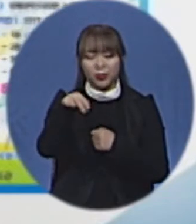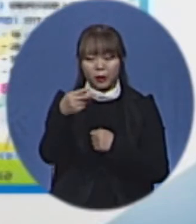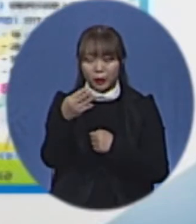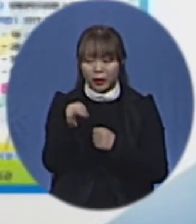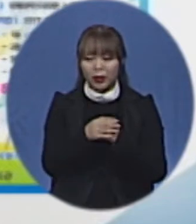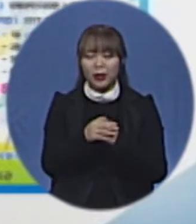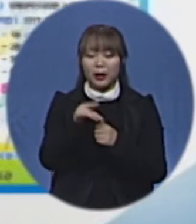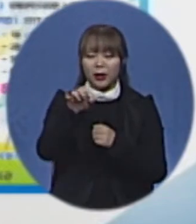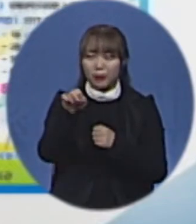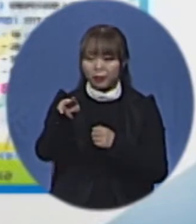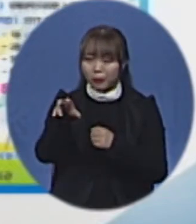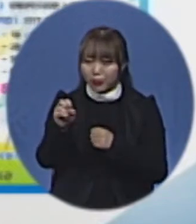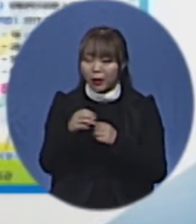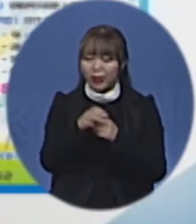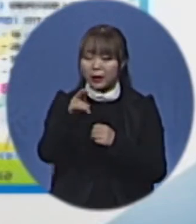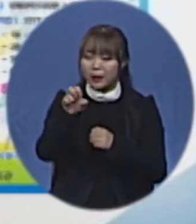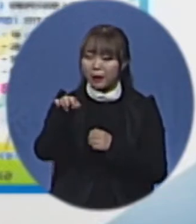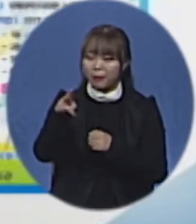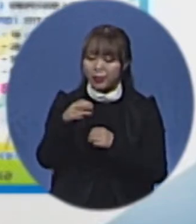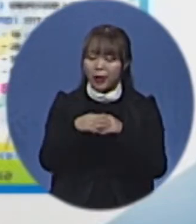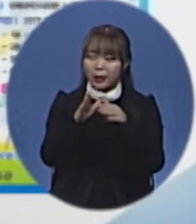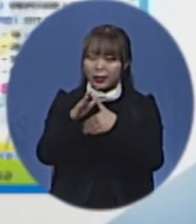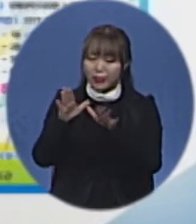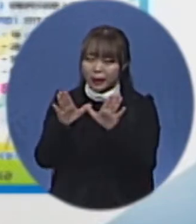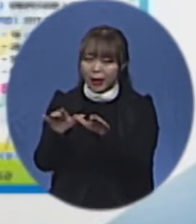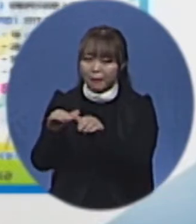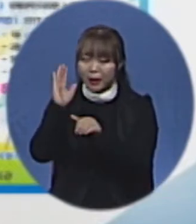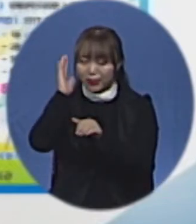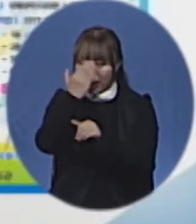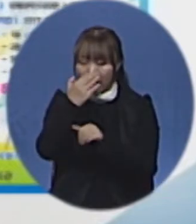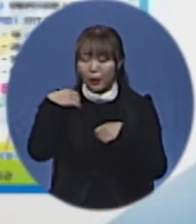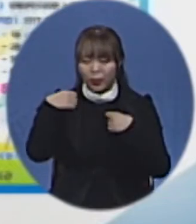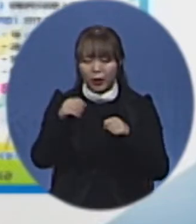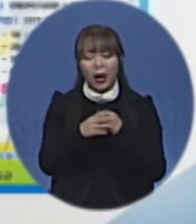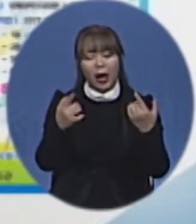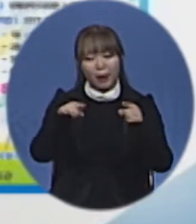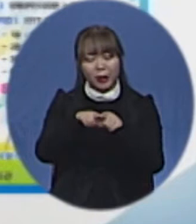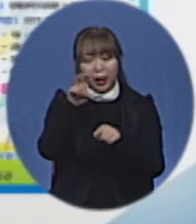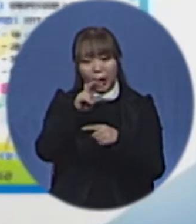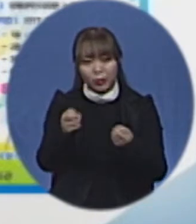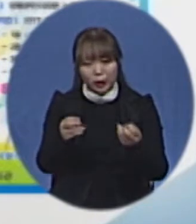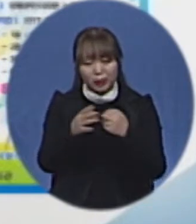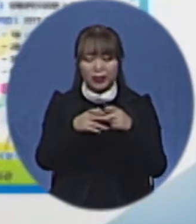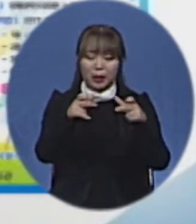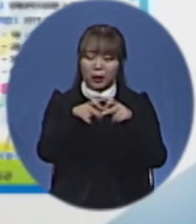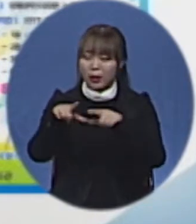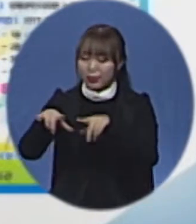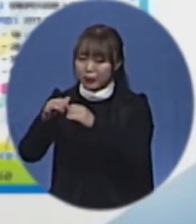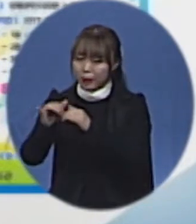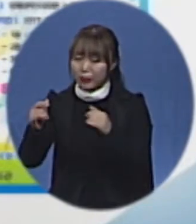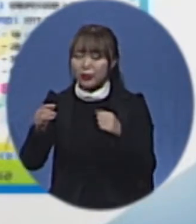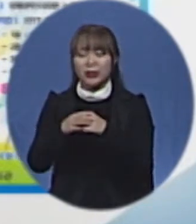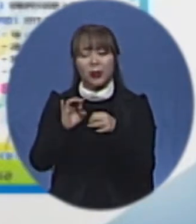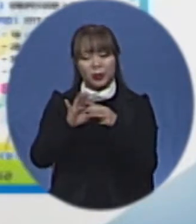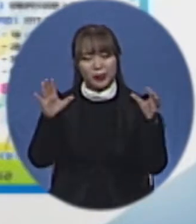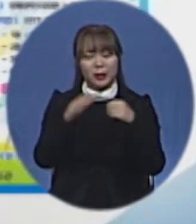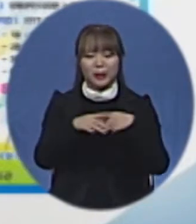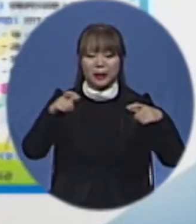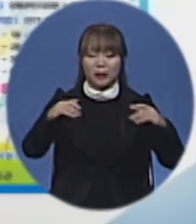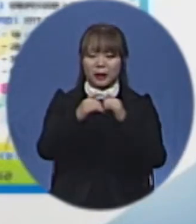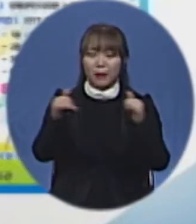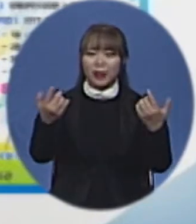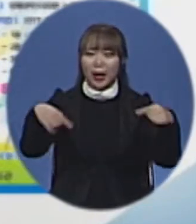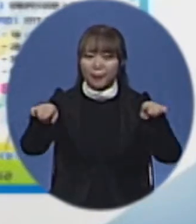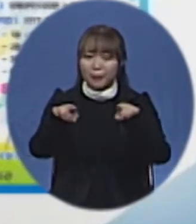강상 오카리나, 양평나비타의 공연이 펼쳐질 예정이며 함께가요제는 장애인과 비장애인을 넘어 지역